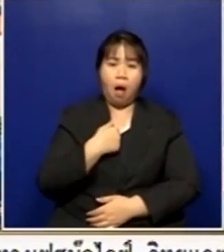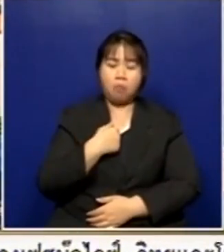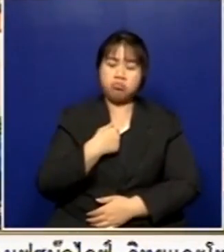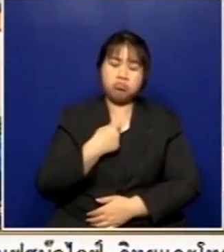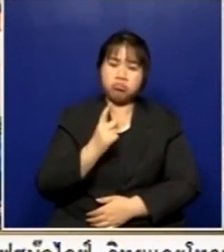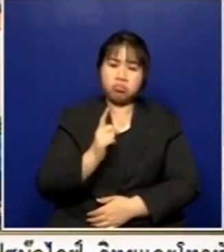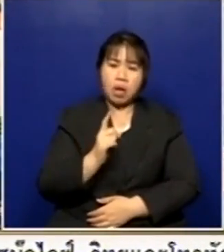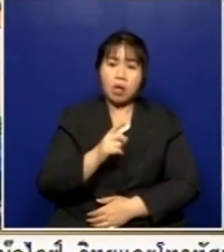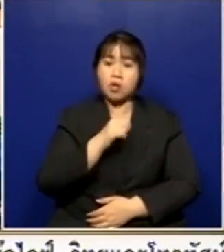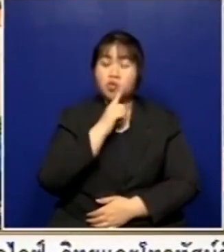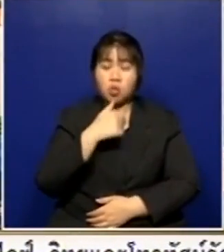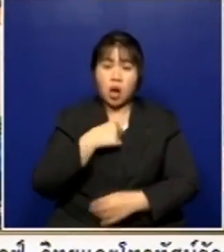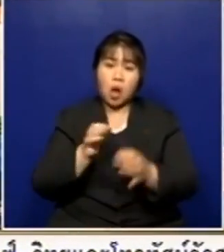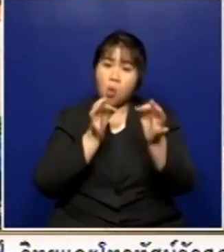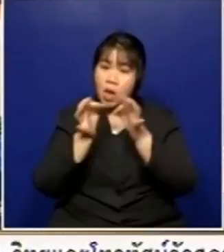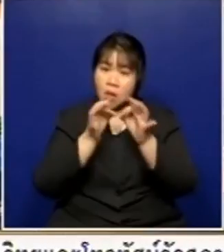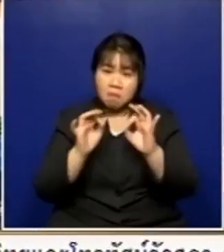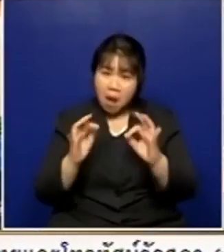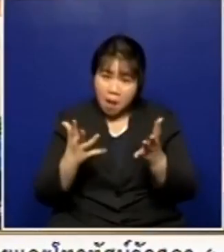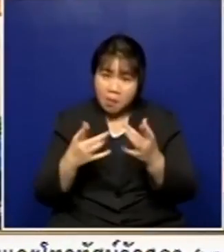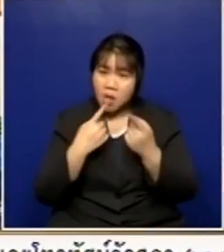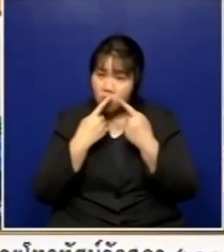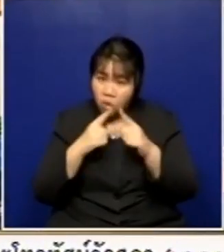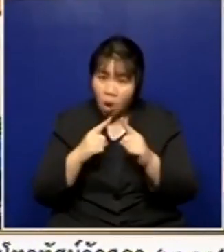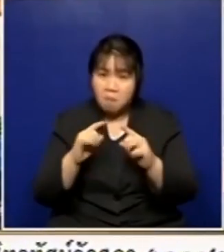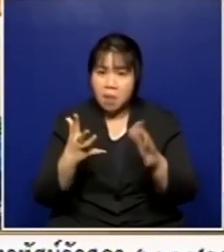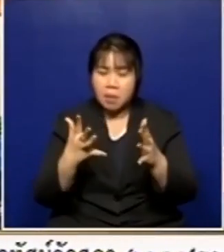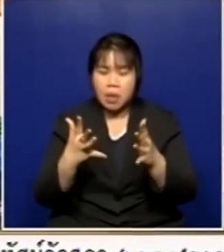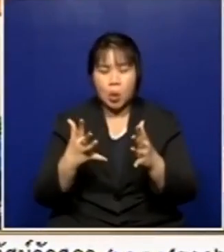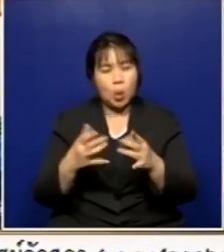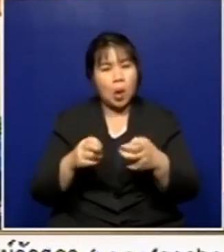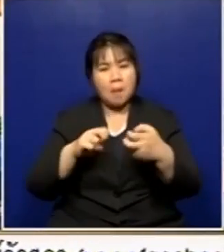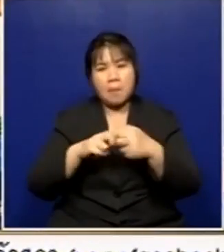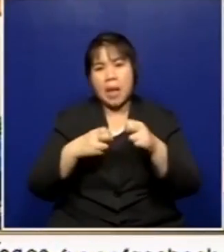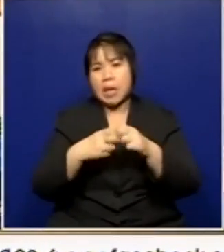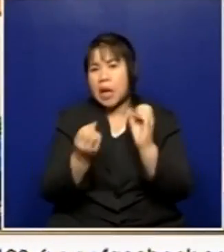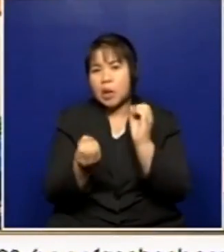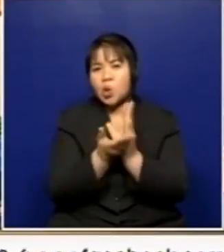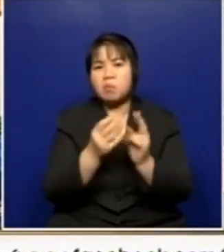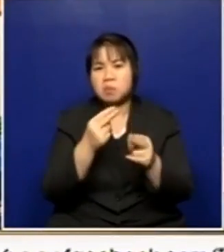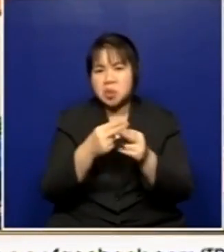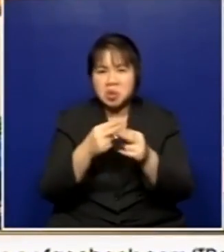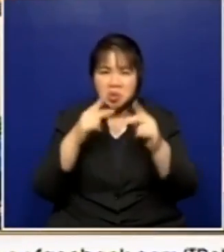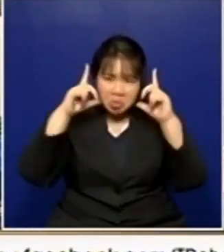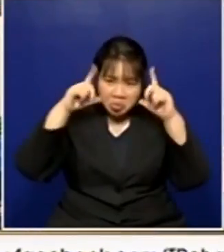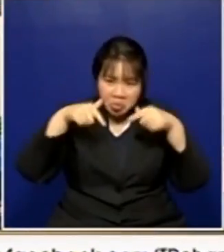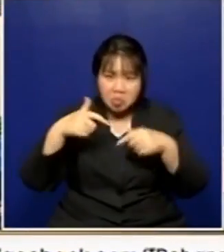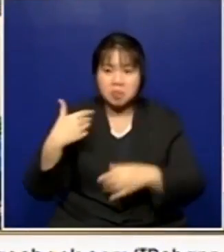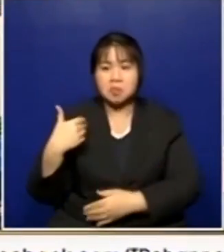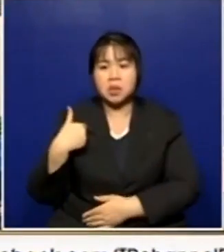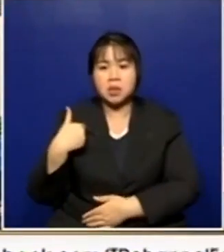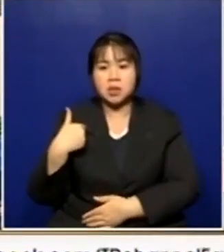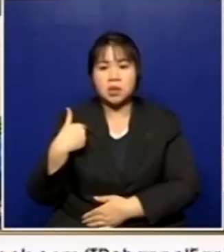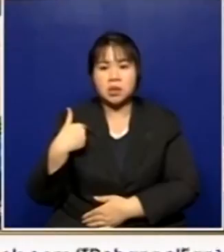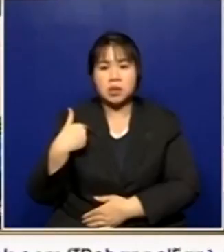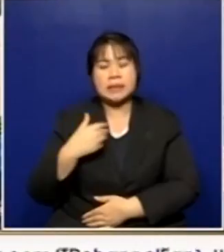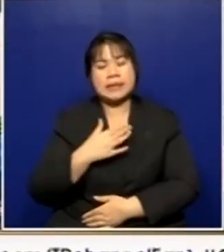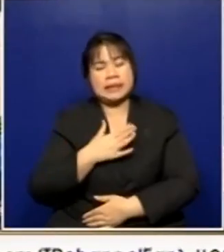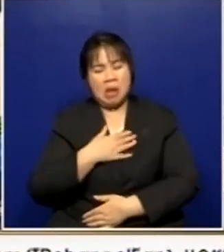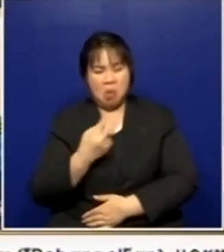ที่หากเราไม่ชี้แจงเราไม่ตอบเนี่ยความเสียหายจะเกิดขึ้นด้วยเราก็จะถูกบอก